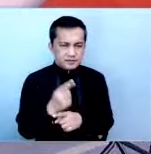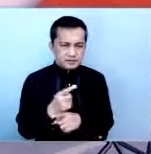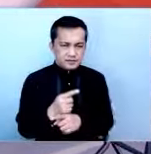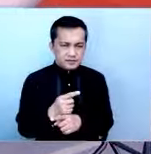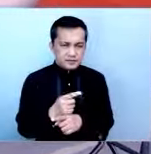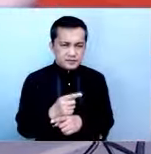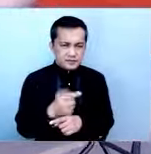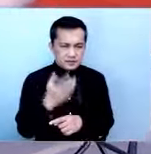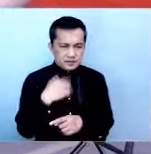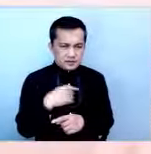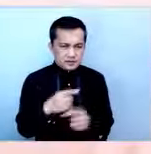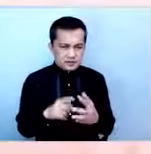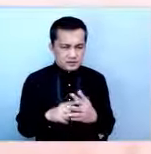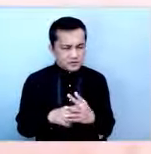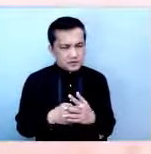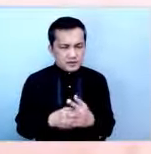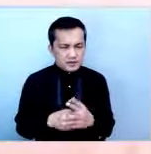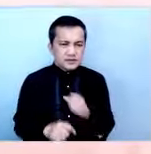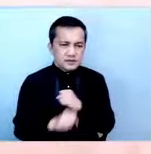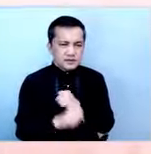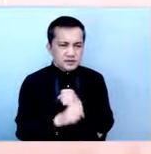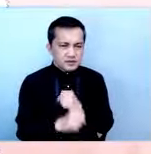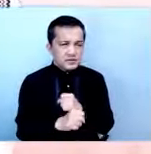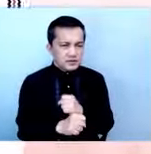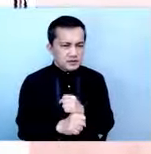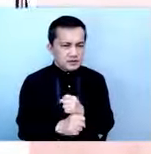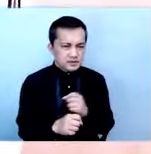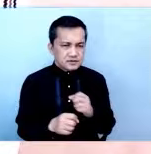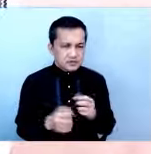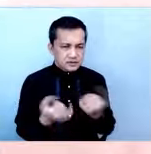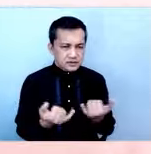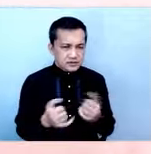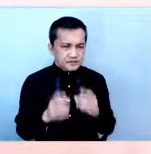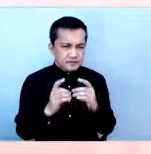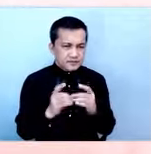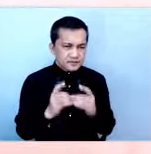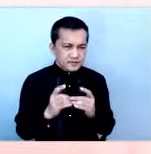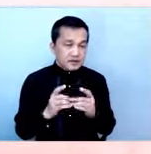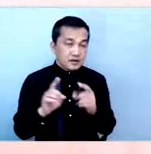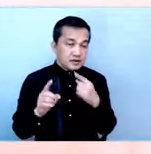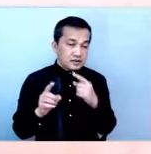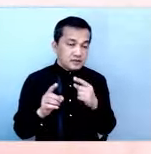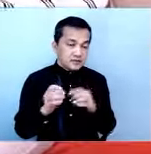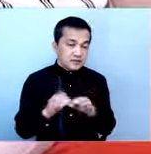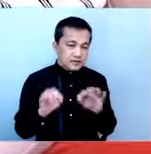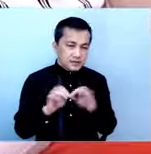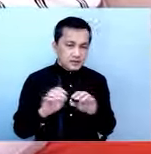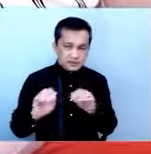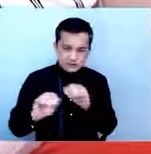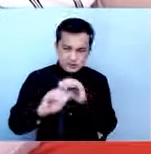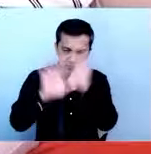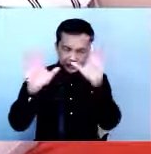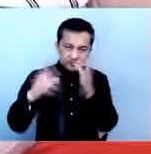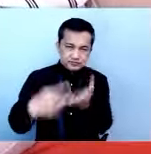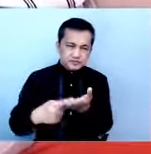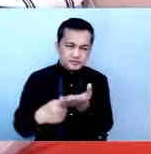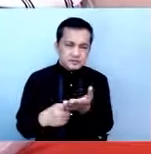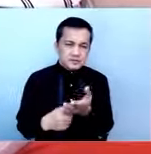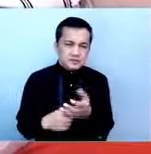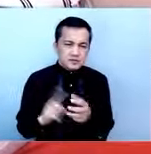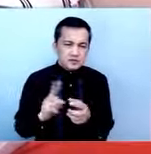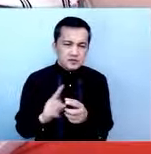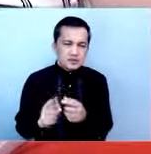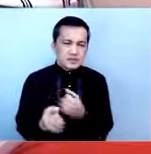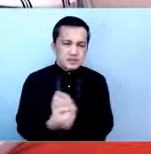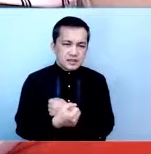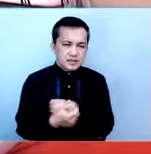umpisa pa lang ligawan o kung sa panahon niyo yung tinatawag na dating, magkalinawan na kayo. Maganda nga pinag-uusapan, magandang point of conversation kung ano ang love language ng